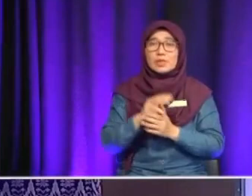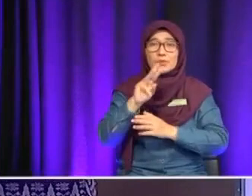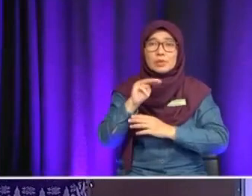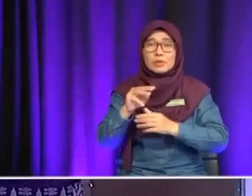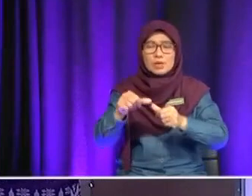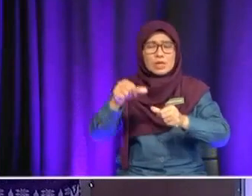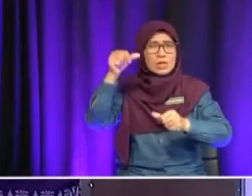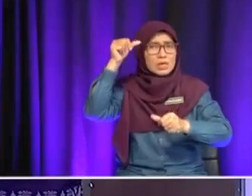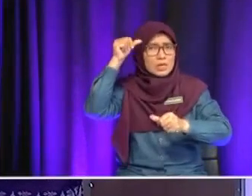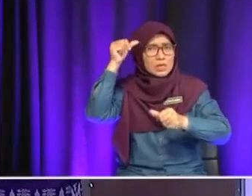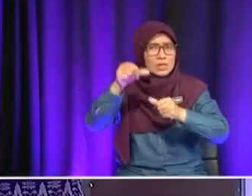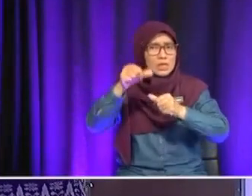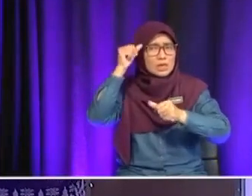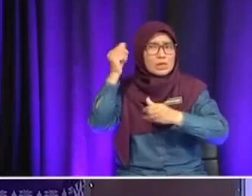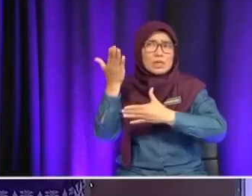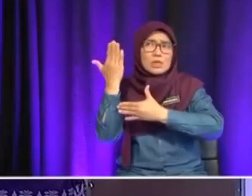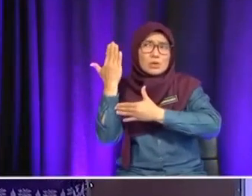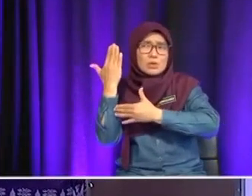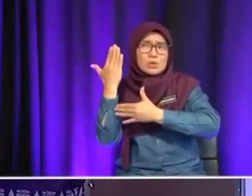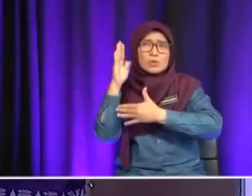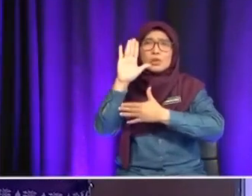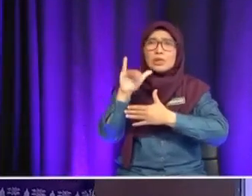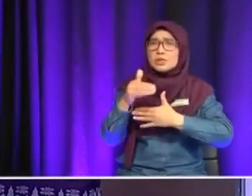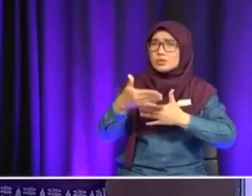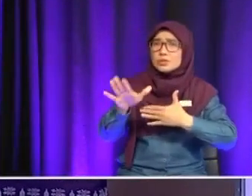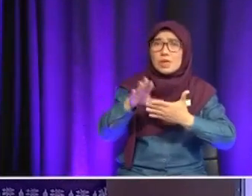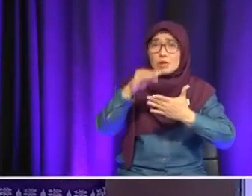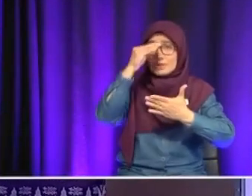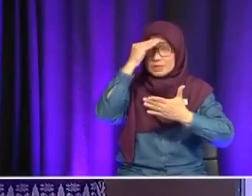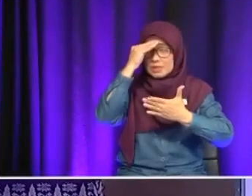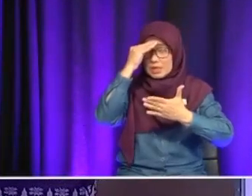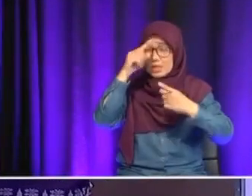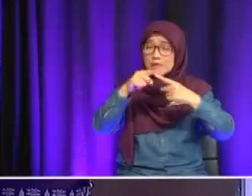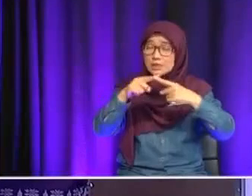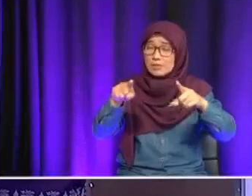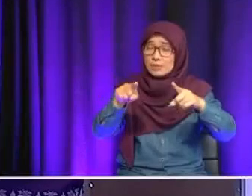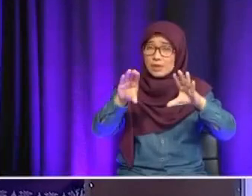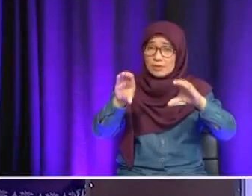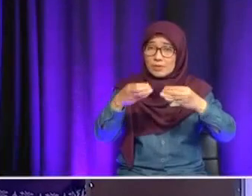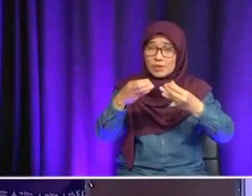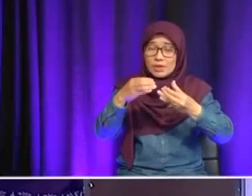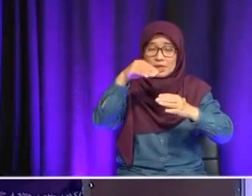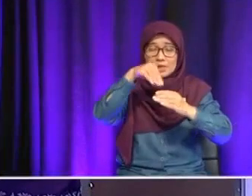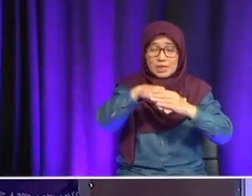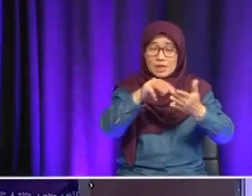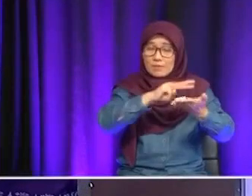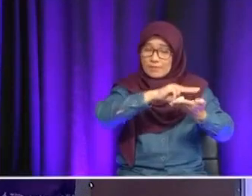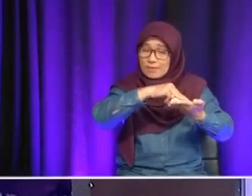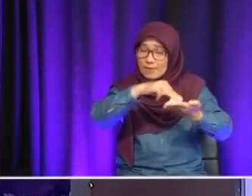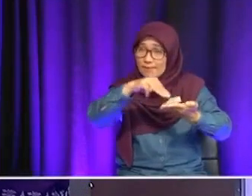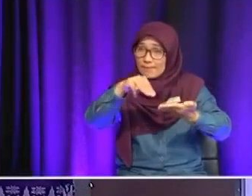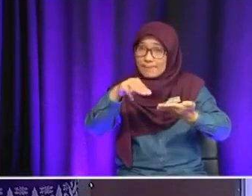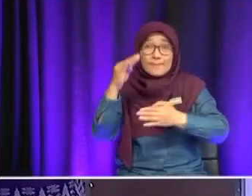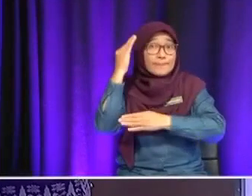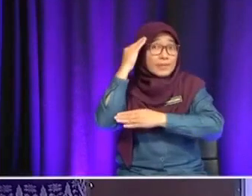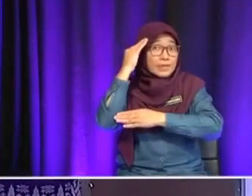apa yang dipelajari yang dalam bentuk peta minda. Baik. Ha, okay. Bila kita sebut je okey yang pertama apa? Bila sebut yang itu okey, kita tak